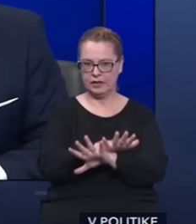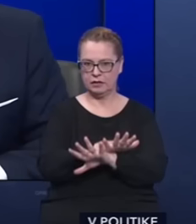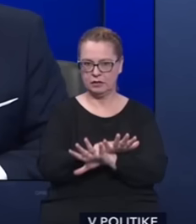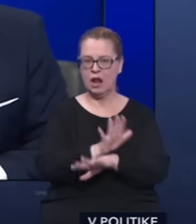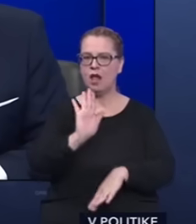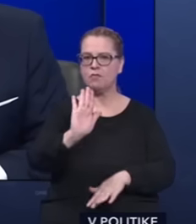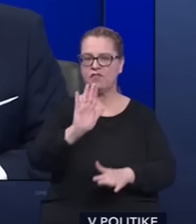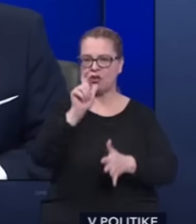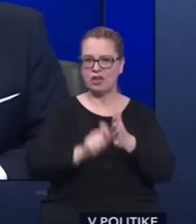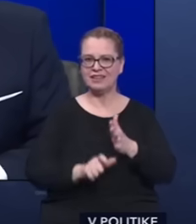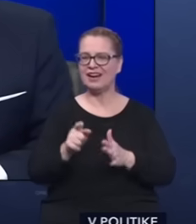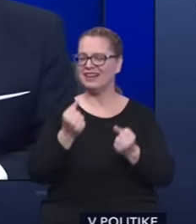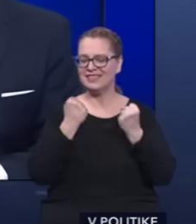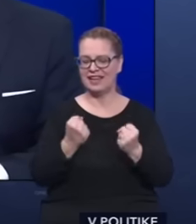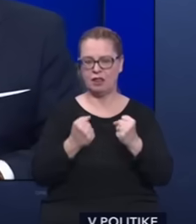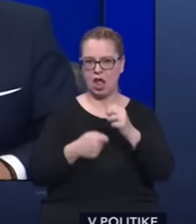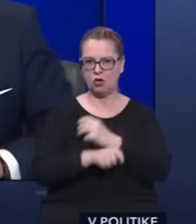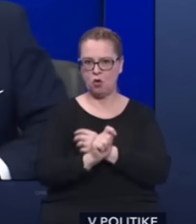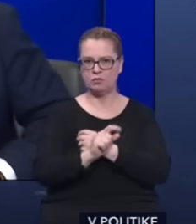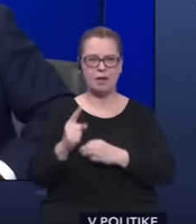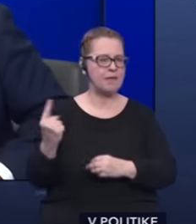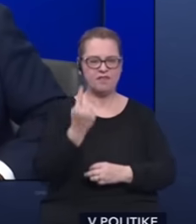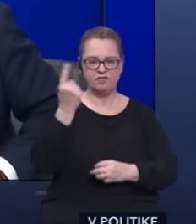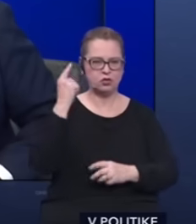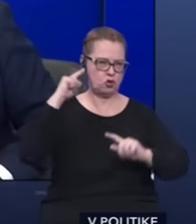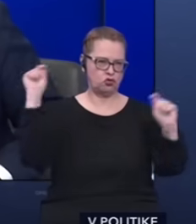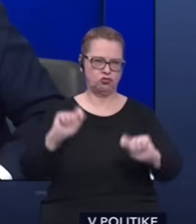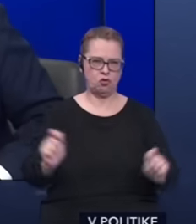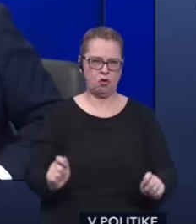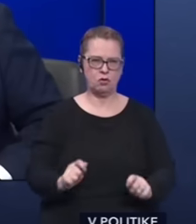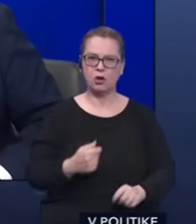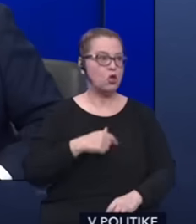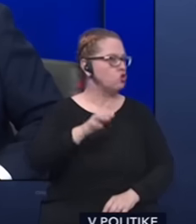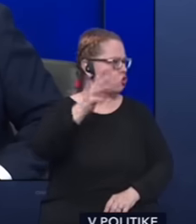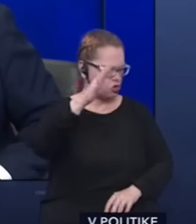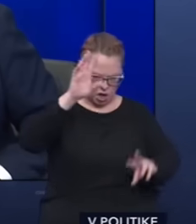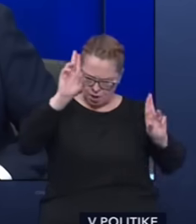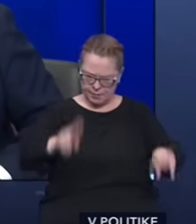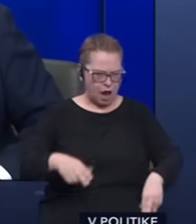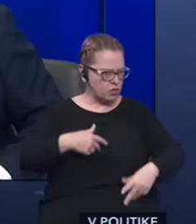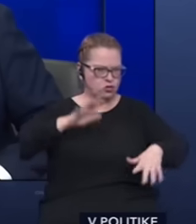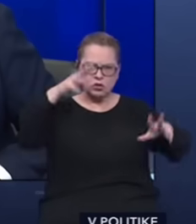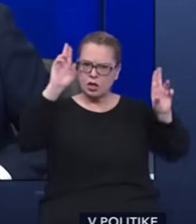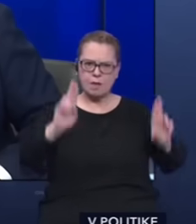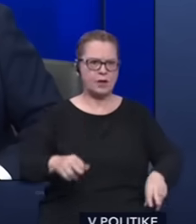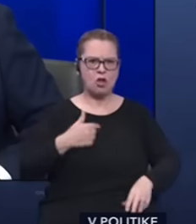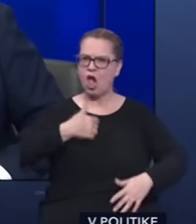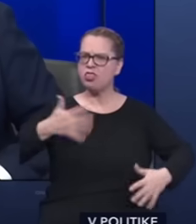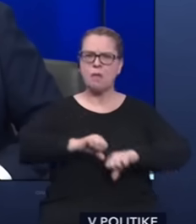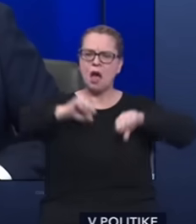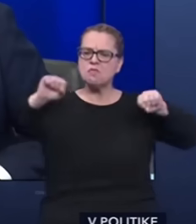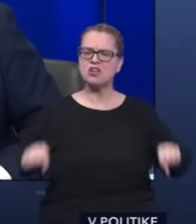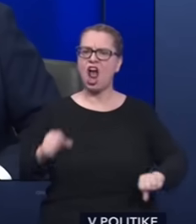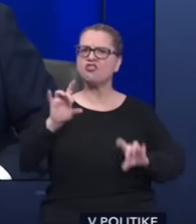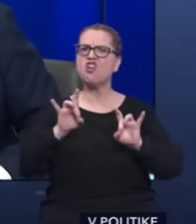vaša strana je úplne korupčná strana s najväčšími korupčnými škandálmi. Ja nemám ranč v Austrálii ako váš šéf. A